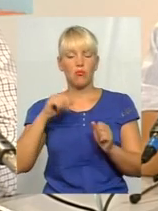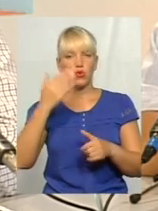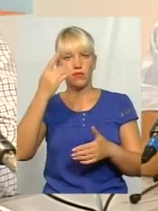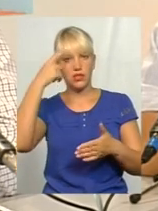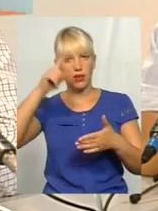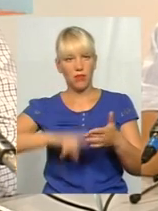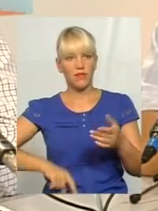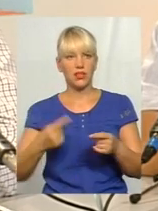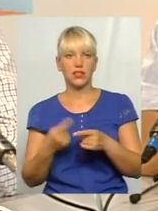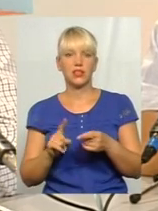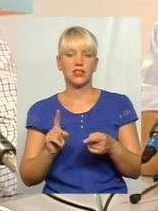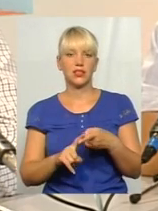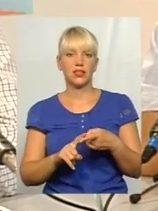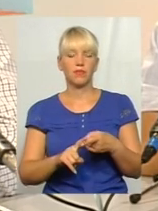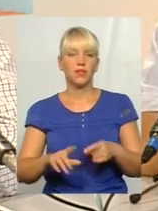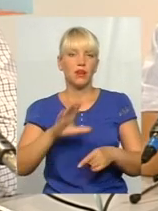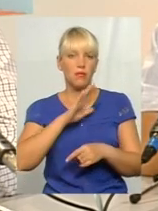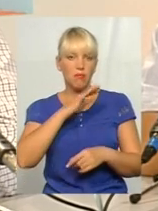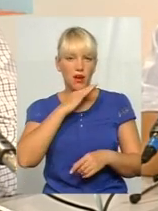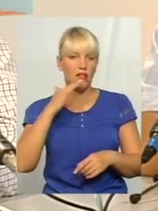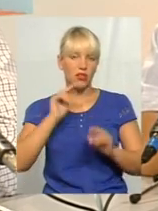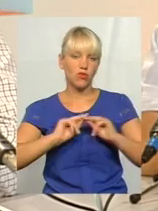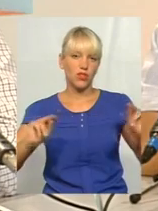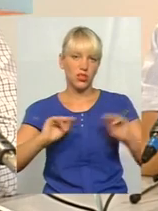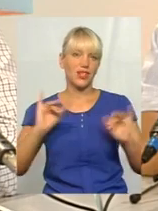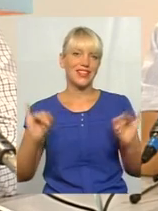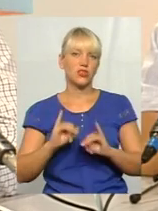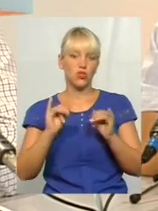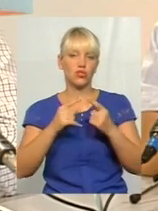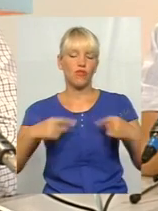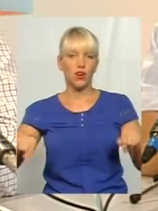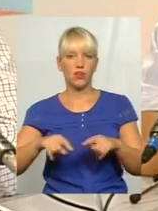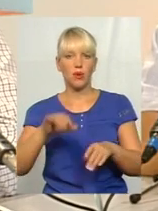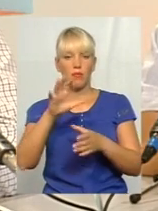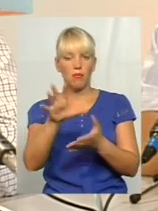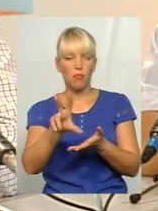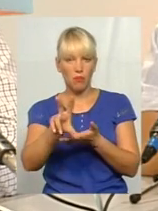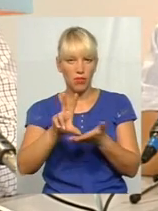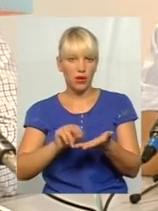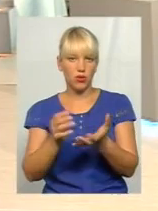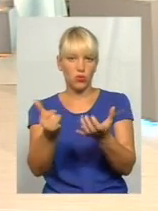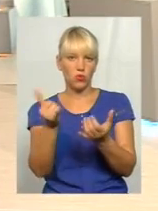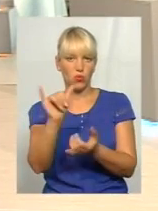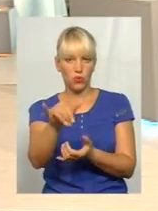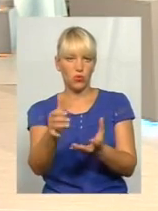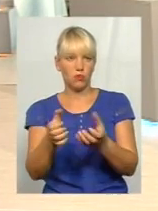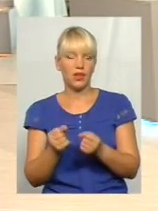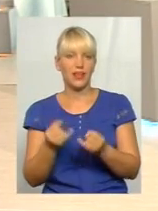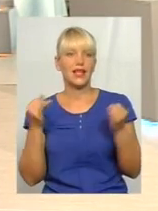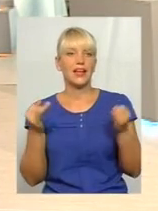запевнити що багато викладачів історичного факультету брали з нього приклад А що